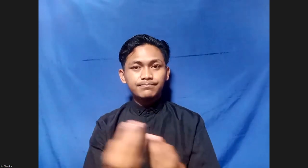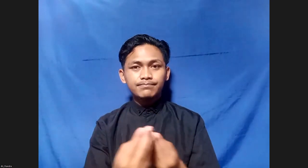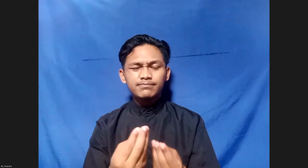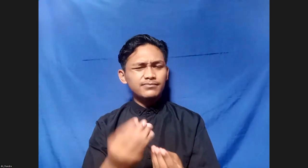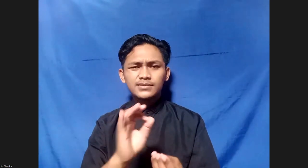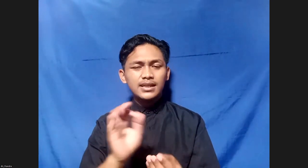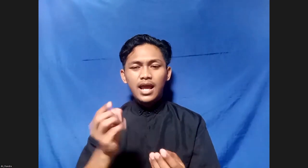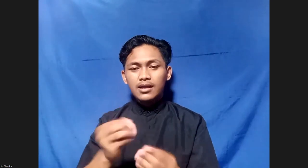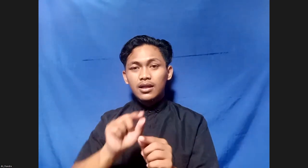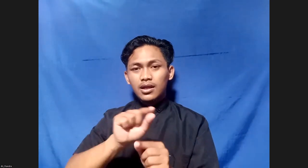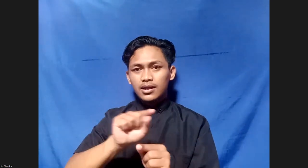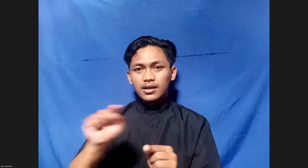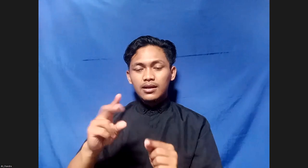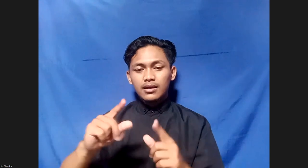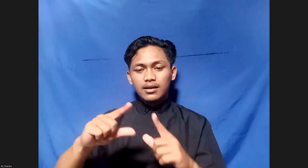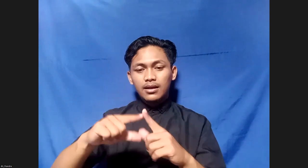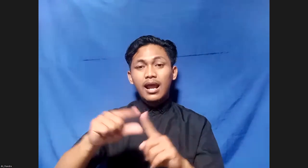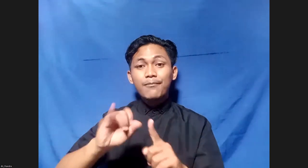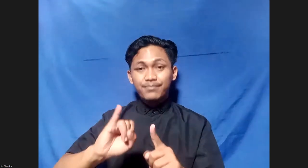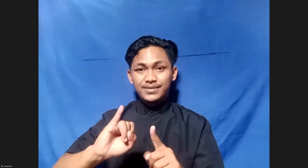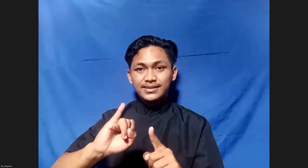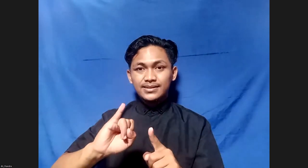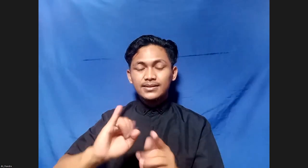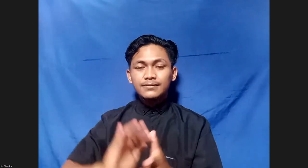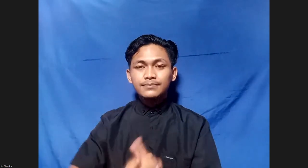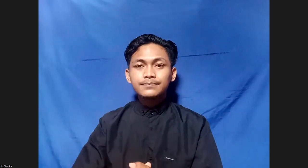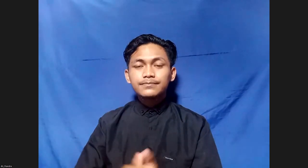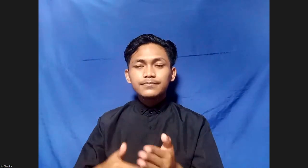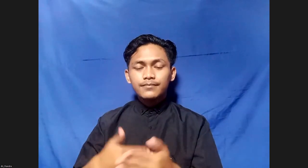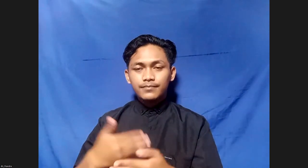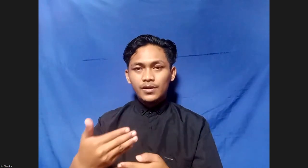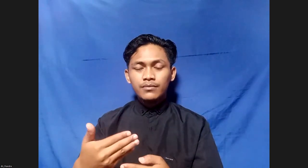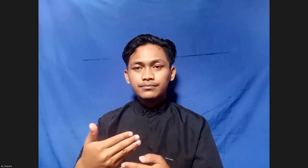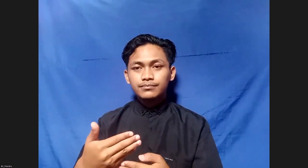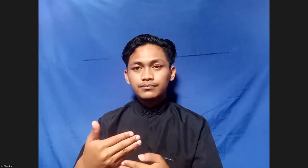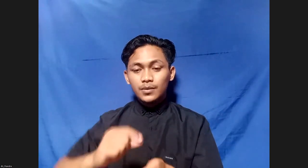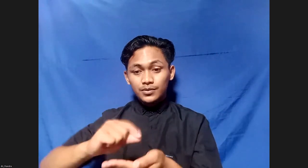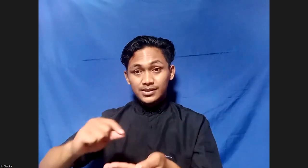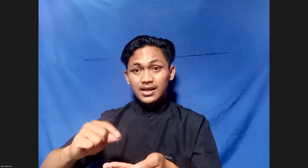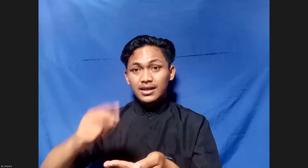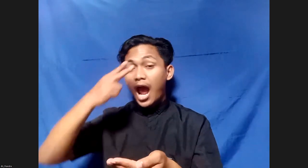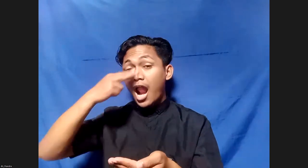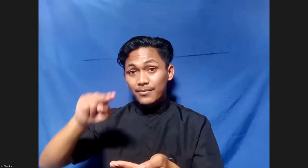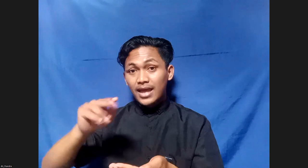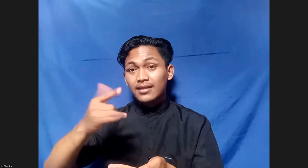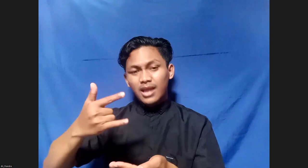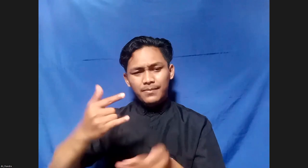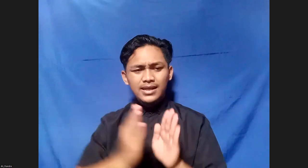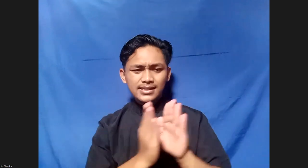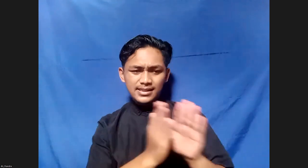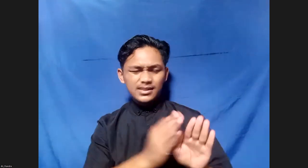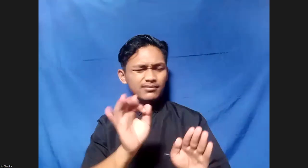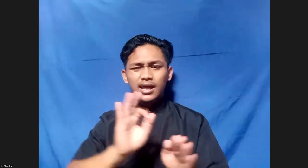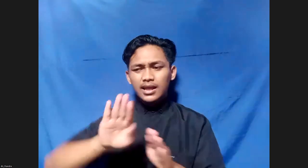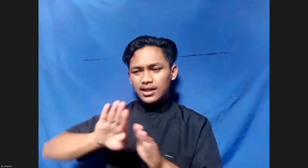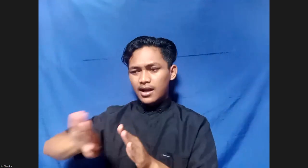situasinya itu dan di daftar pustakanya itu tetap dari kiri bukan dari kanan jadi kan ya itu tadi penulisan